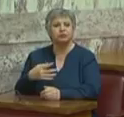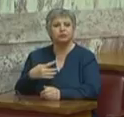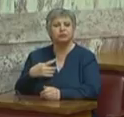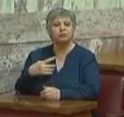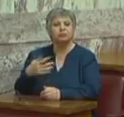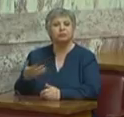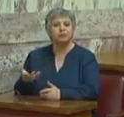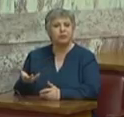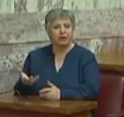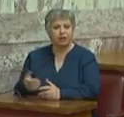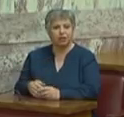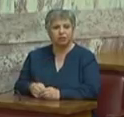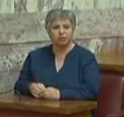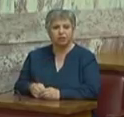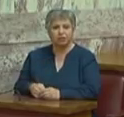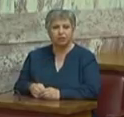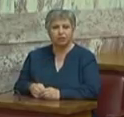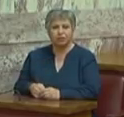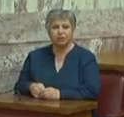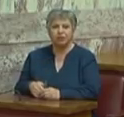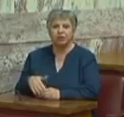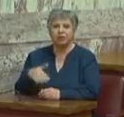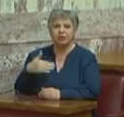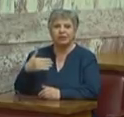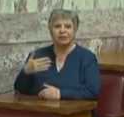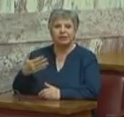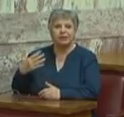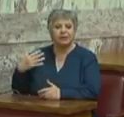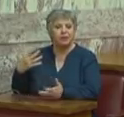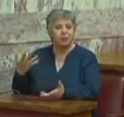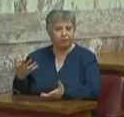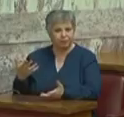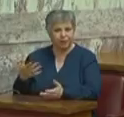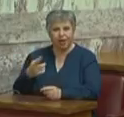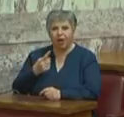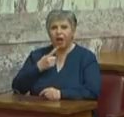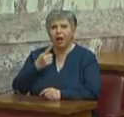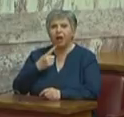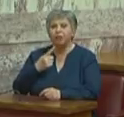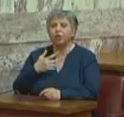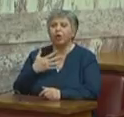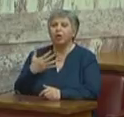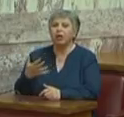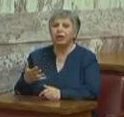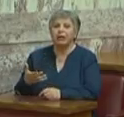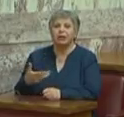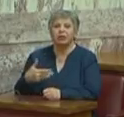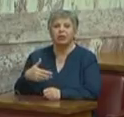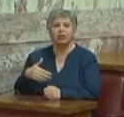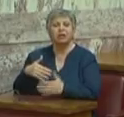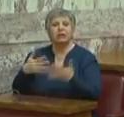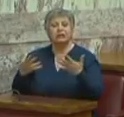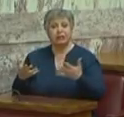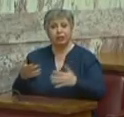όλοι την ένταση με την οποία έπαιζε το σενάριο της παρένθεσης, της αριστερής